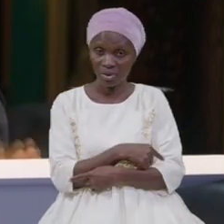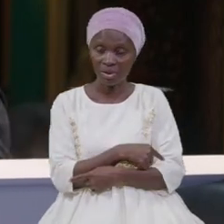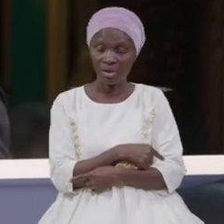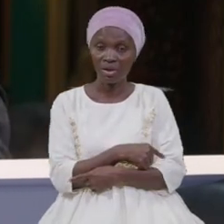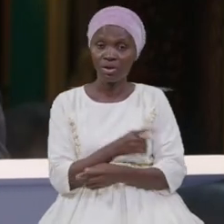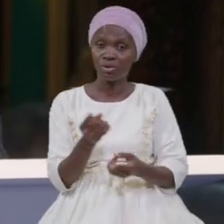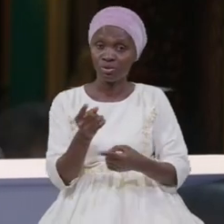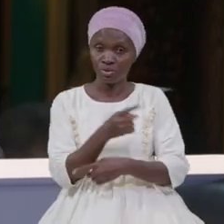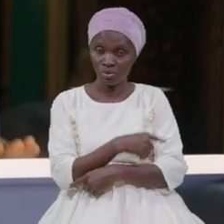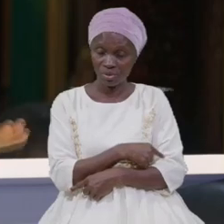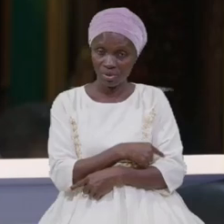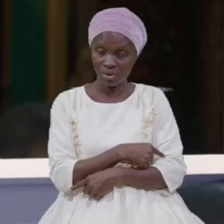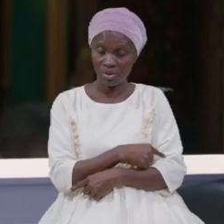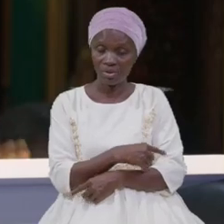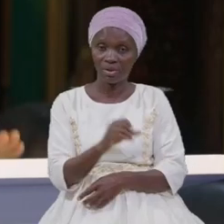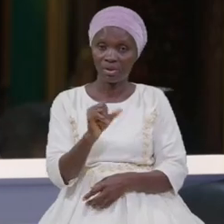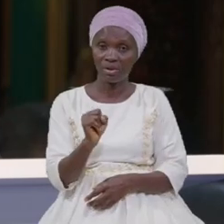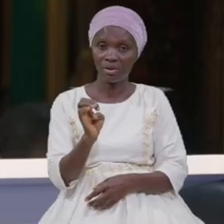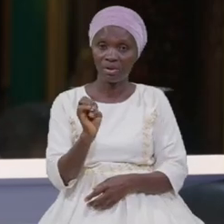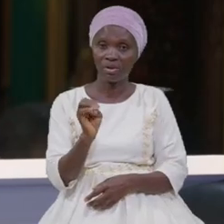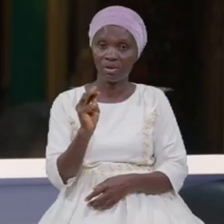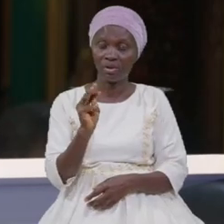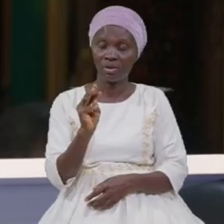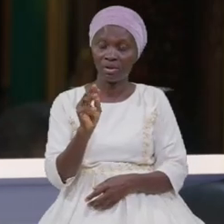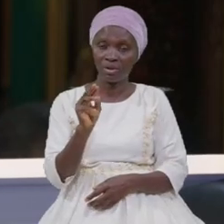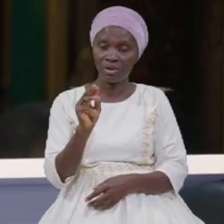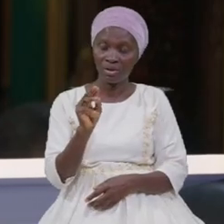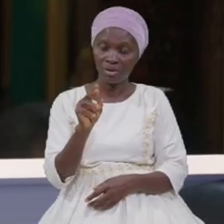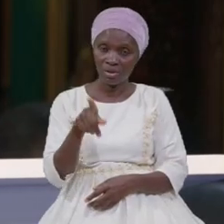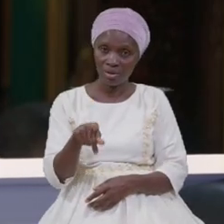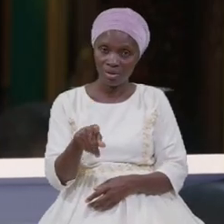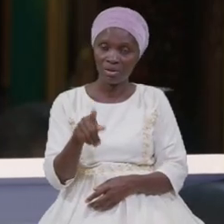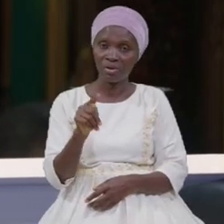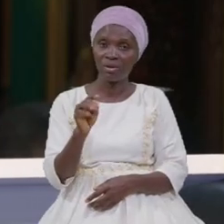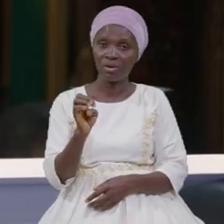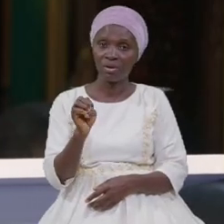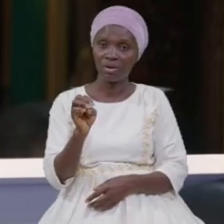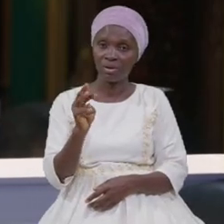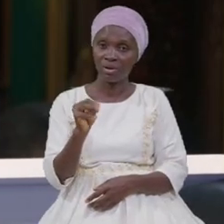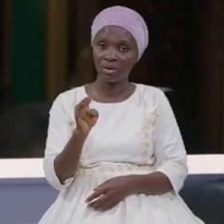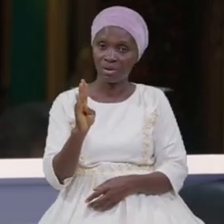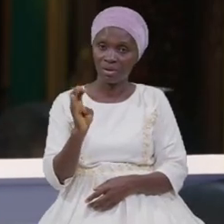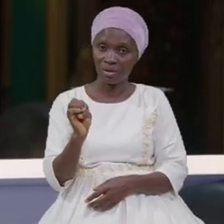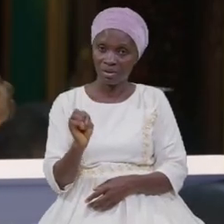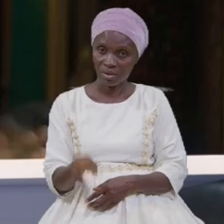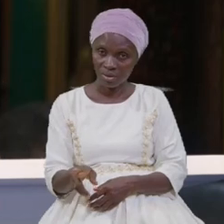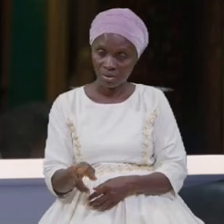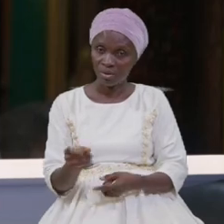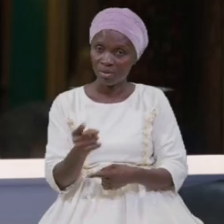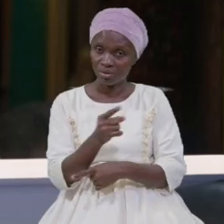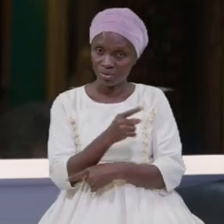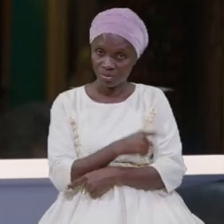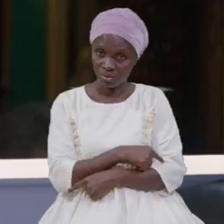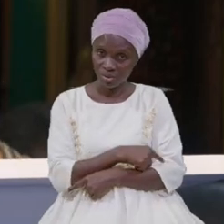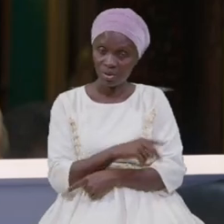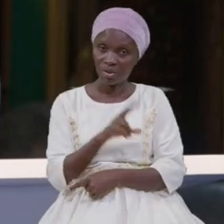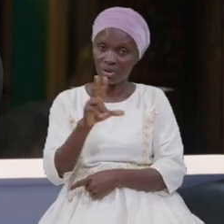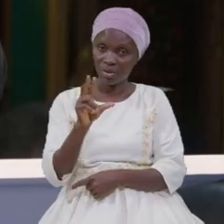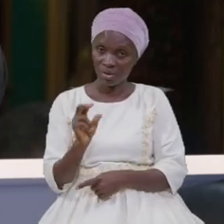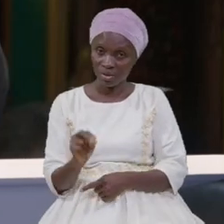Donc, vous qui avez levé la main, coopérez ce soir pour que cette date soit un jour